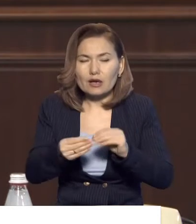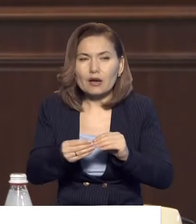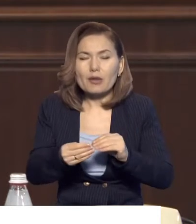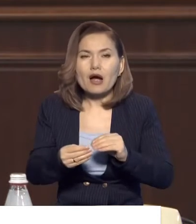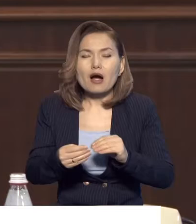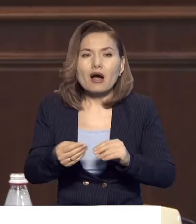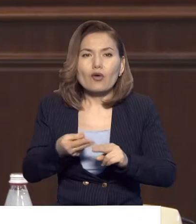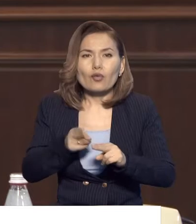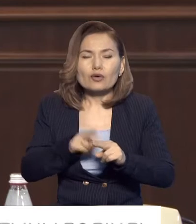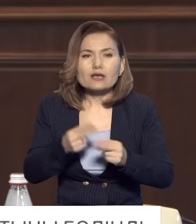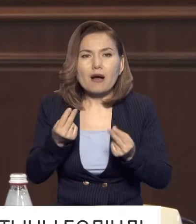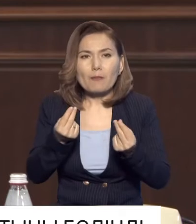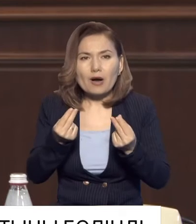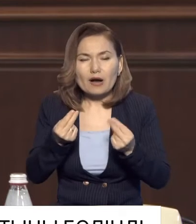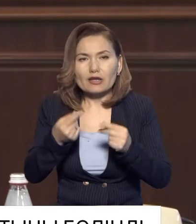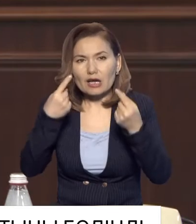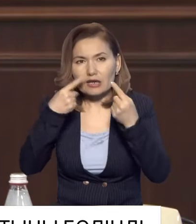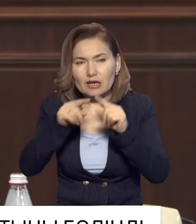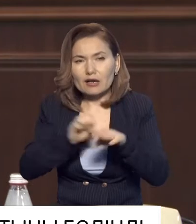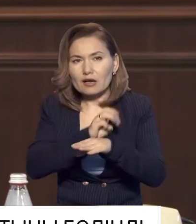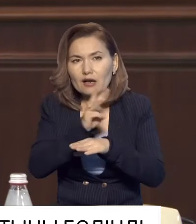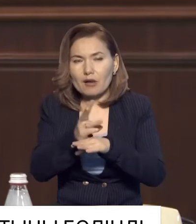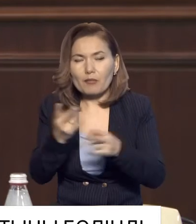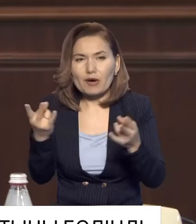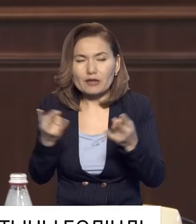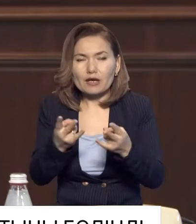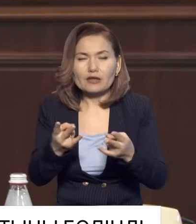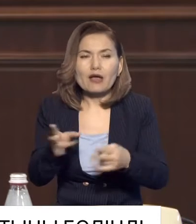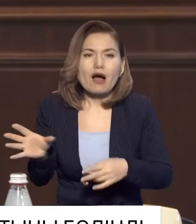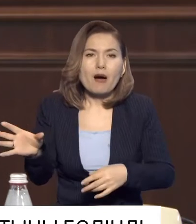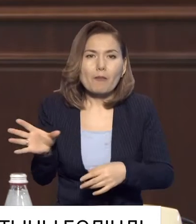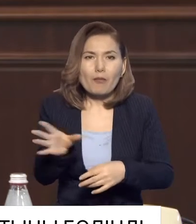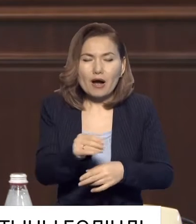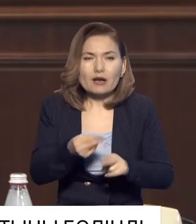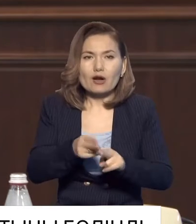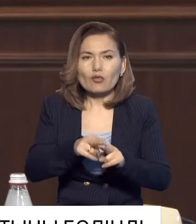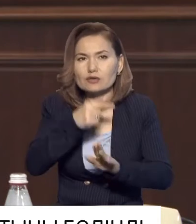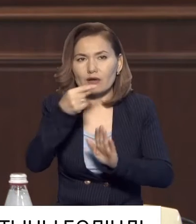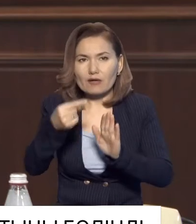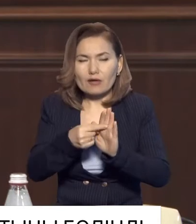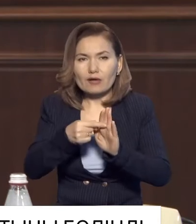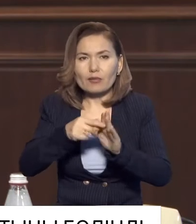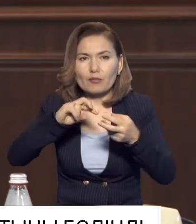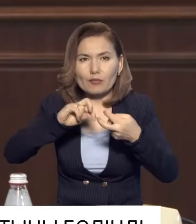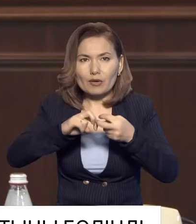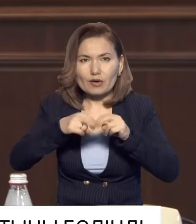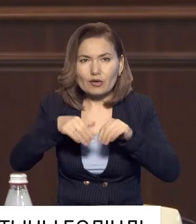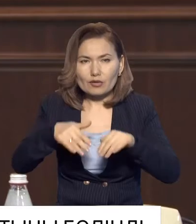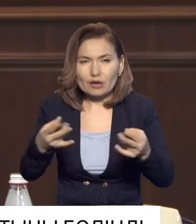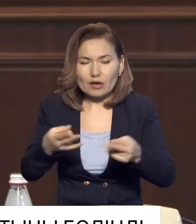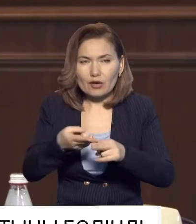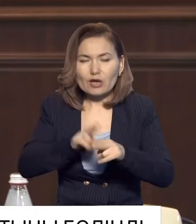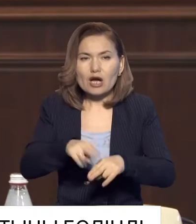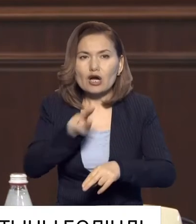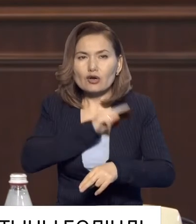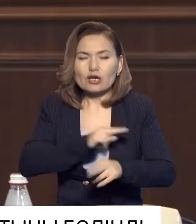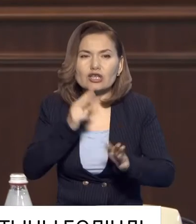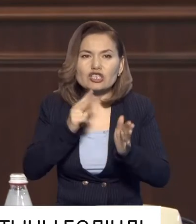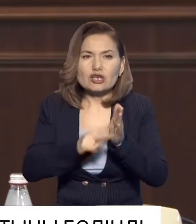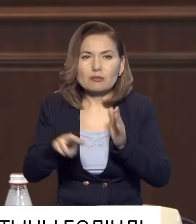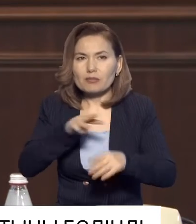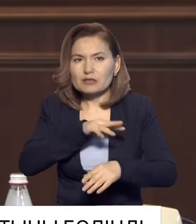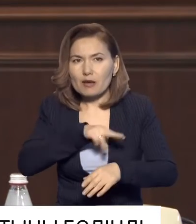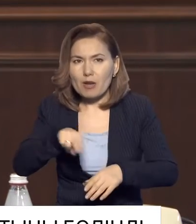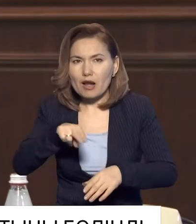қаржылық және материалдық техникалық жағынан қамтамасыз ету үшін қажетті барлық шешімдерді қабылдады. Биыл осы жұмыстарға 70 миллиард